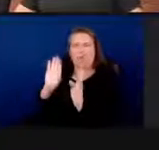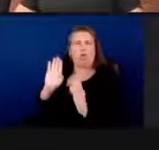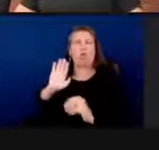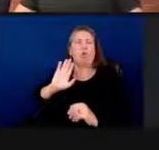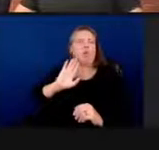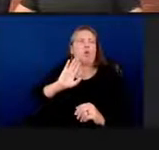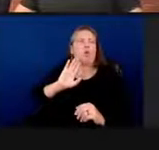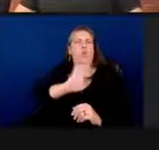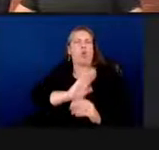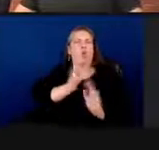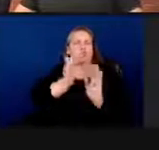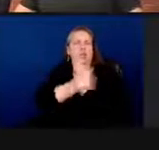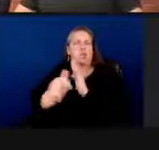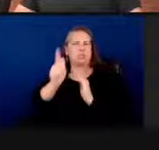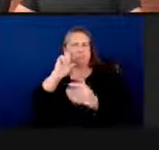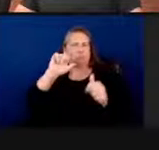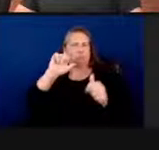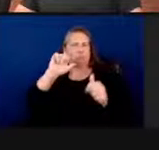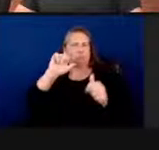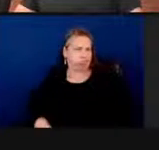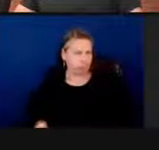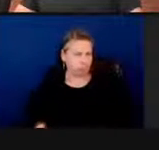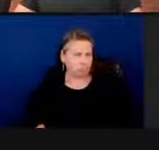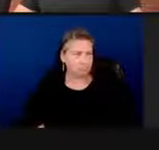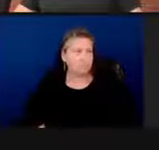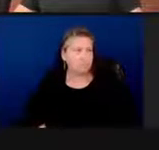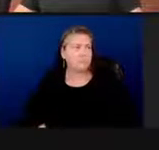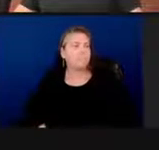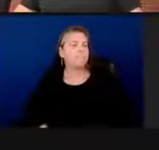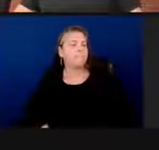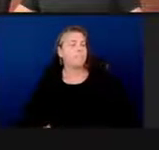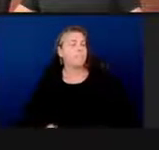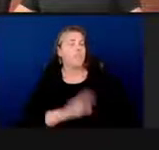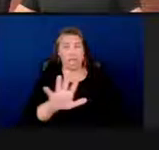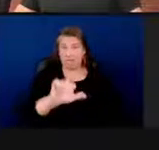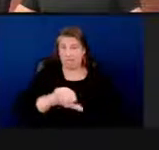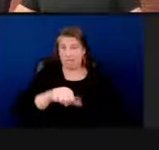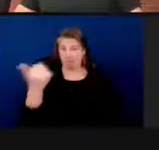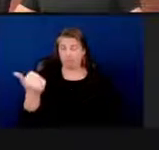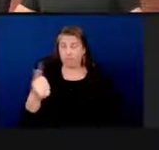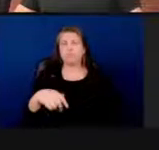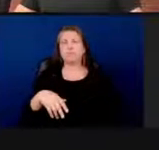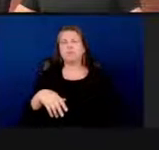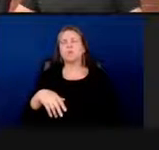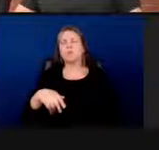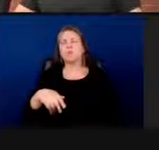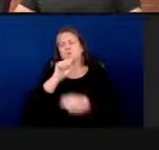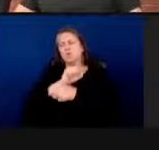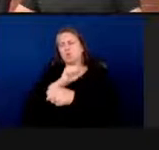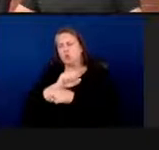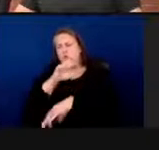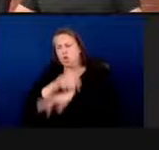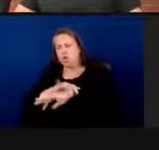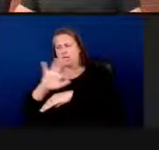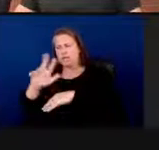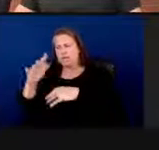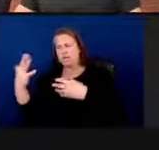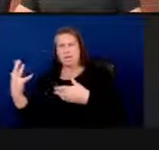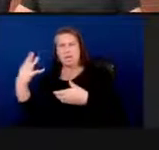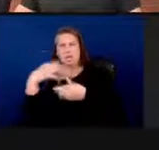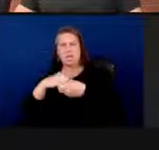إذا كانوا يركزون على أمور أخرى سيخسرون هذه الإمكانات. وهناك أمر آخر عمل عليه فريقنا وهو الدمج